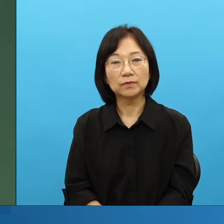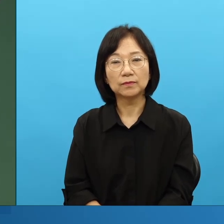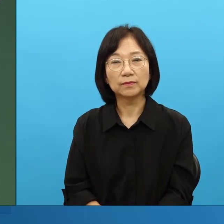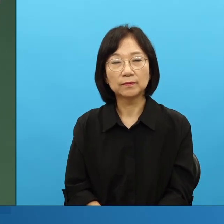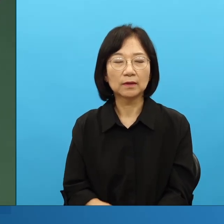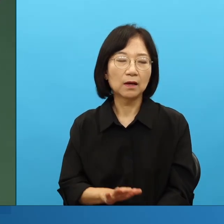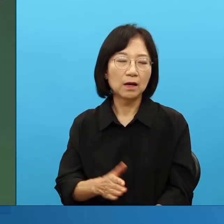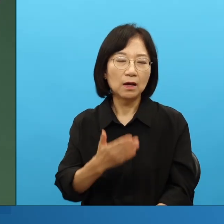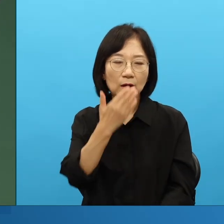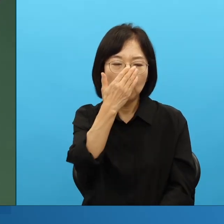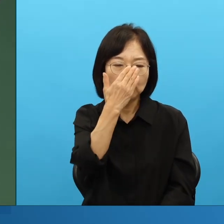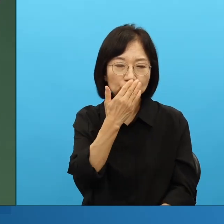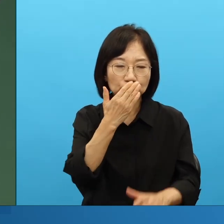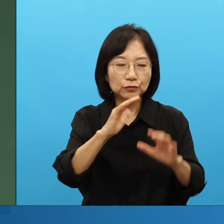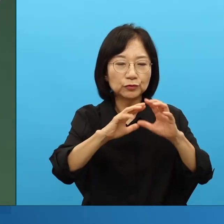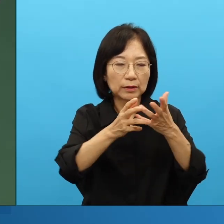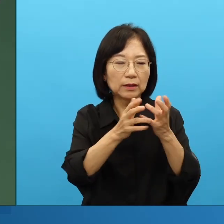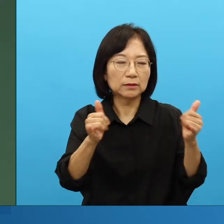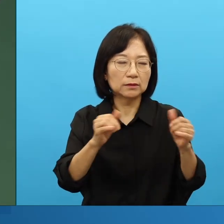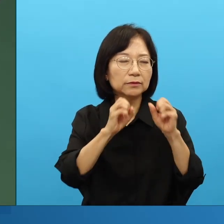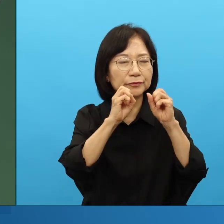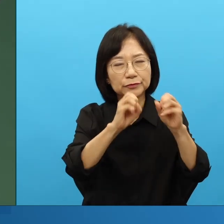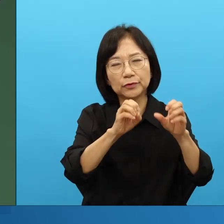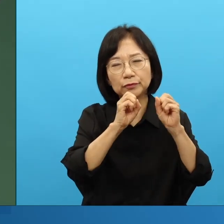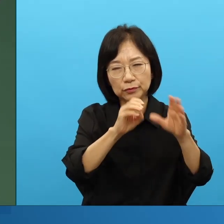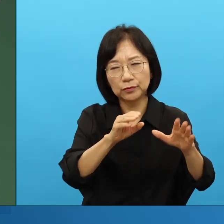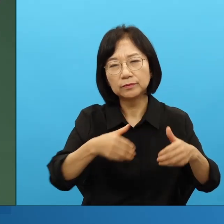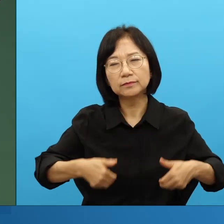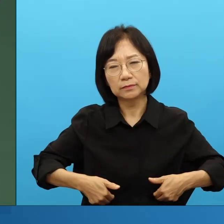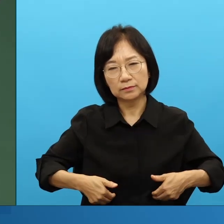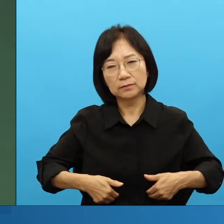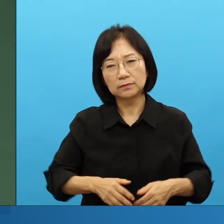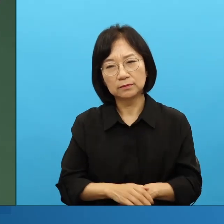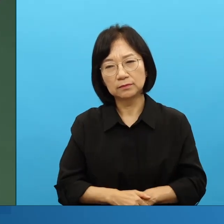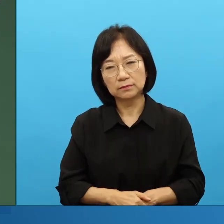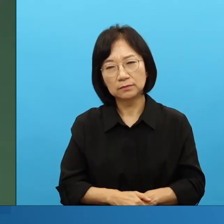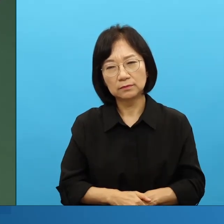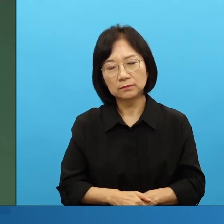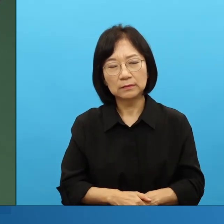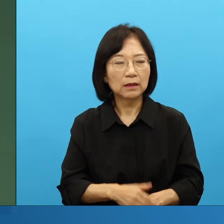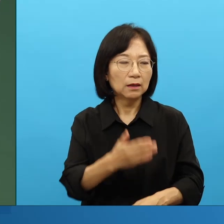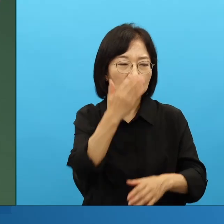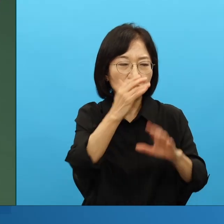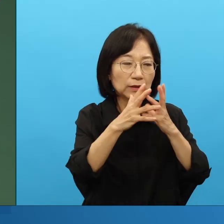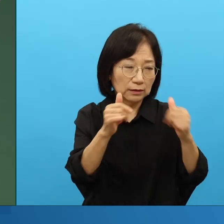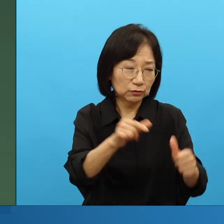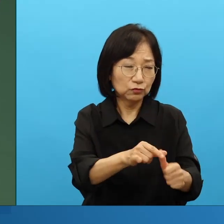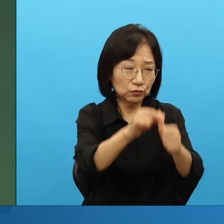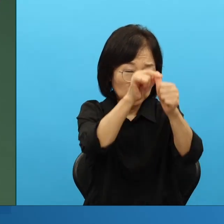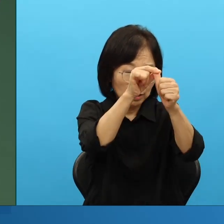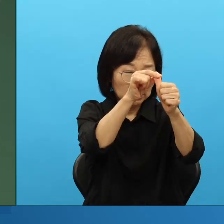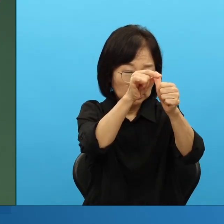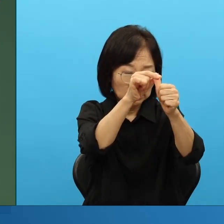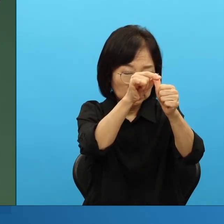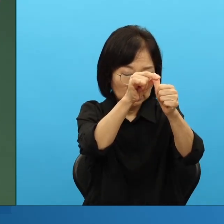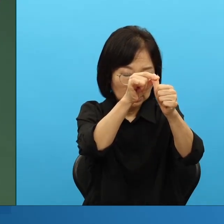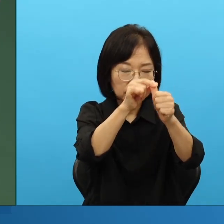유대인 전도. 是犹太人的传 내가 유대인이 구원받을 수 있다면 내 몸을 불사라도